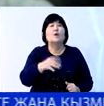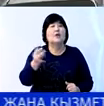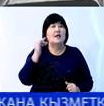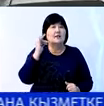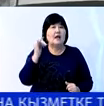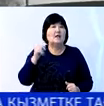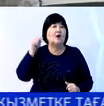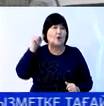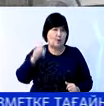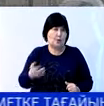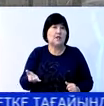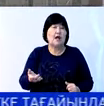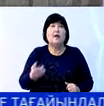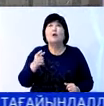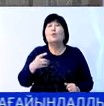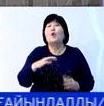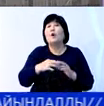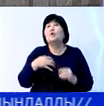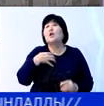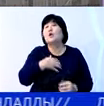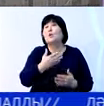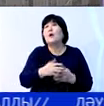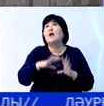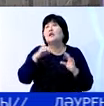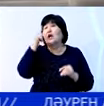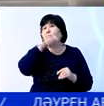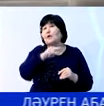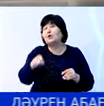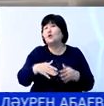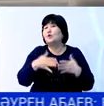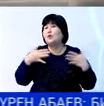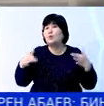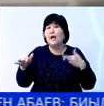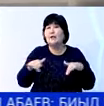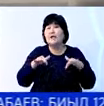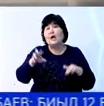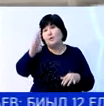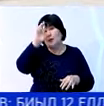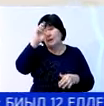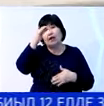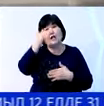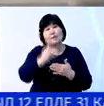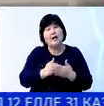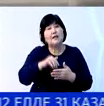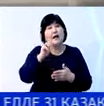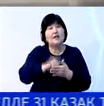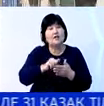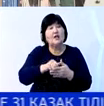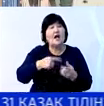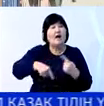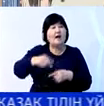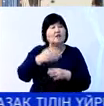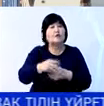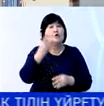осында. Бұл аудандағы ең өзекті мәселелер. Жалпы жыл ішінде толымды тірлік атқарылды. Мемлекеттік бағдарламалар негізінде кәсіпкерлік